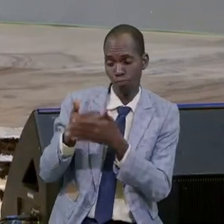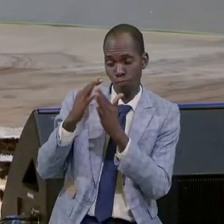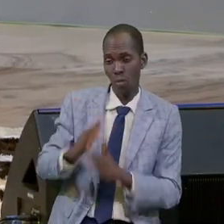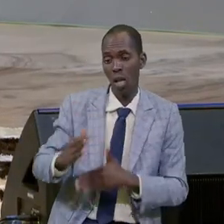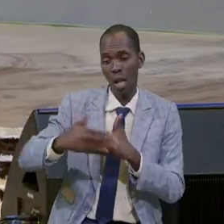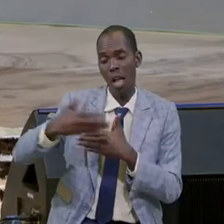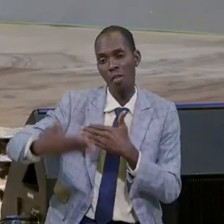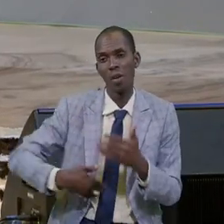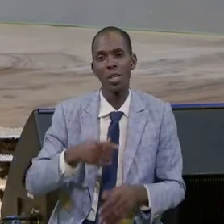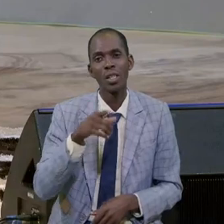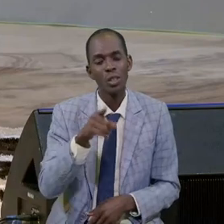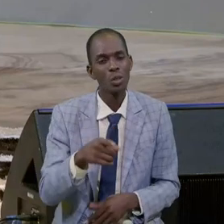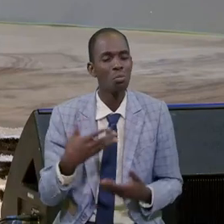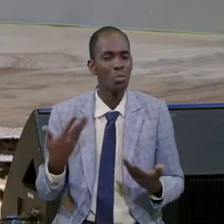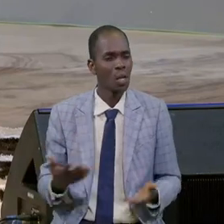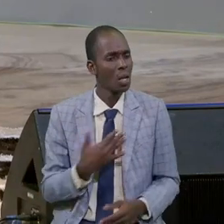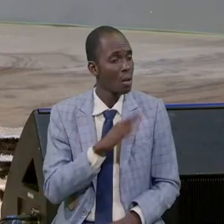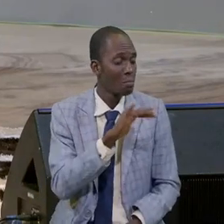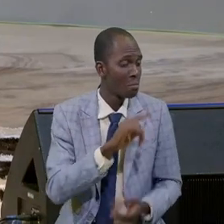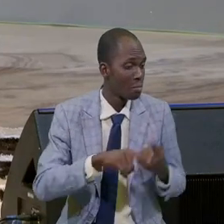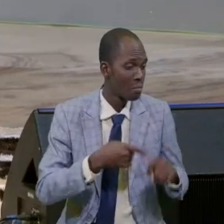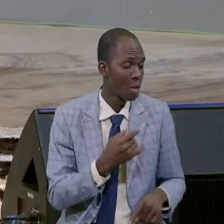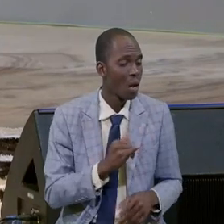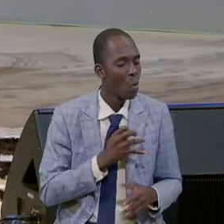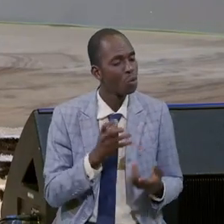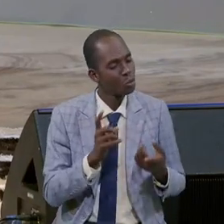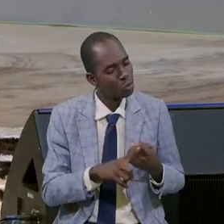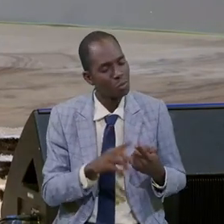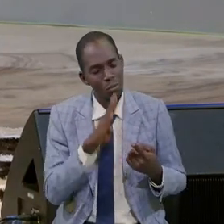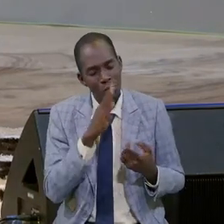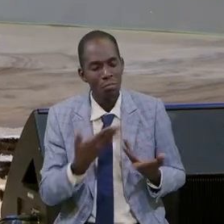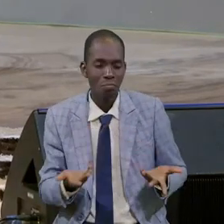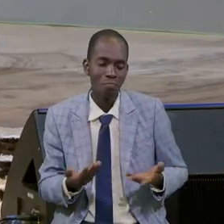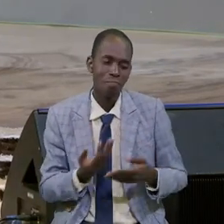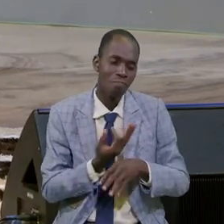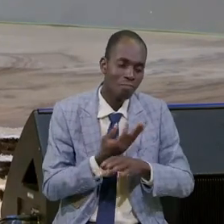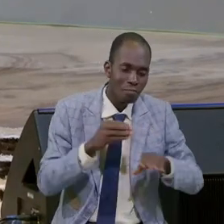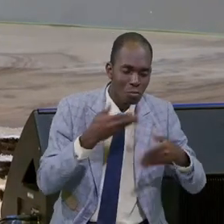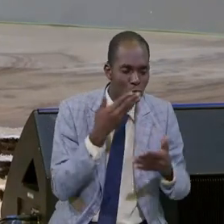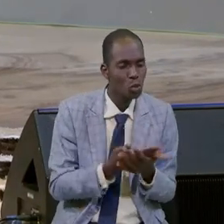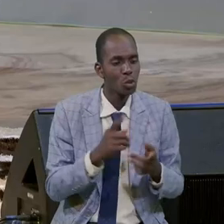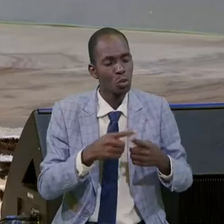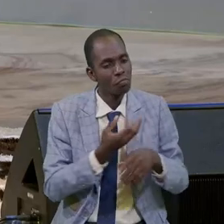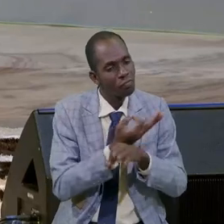vous invite, c'est un ami. Alors, tu veux être, alors je veux être